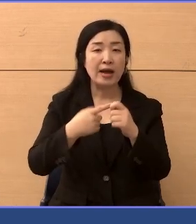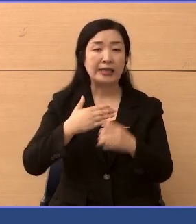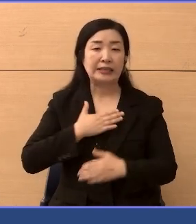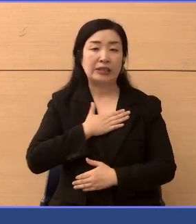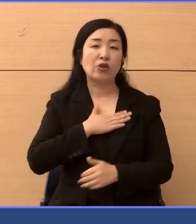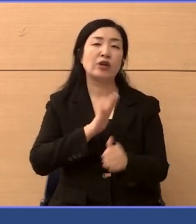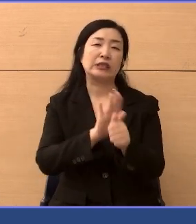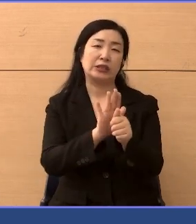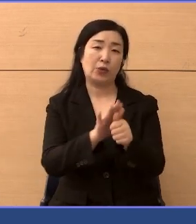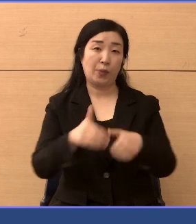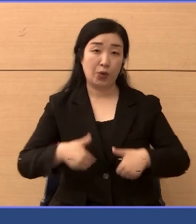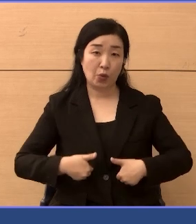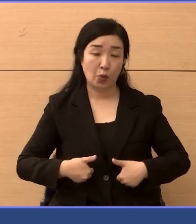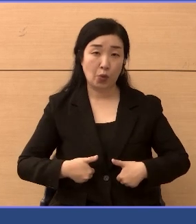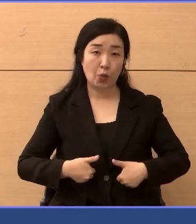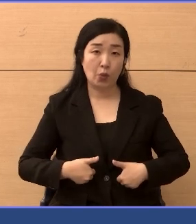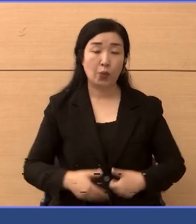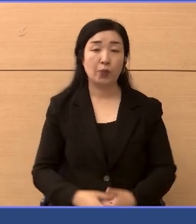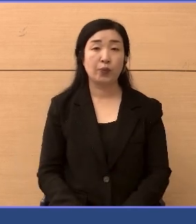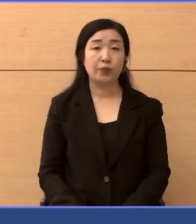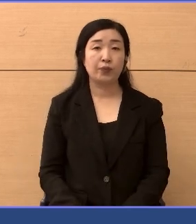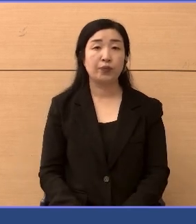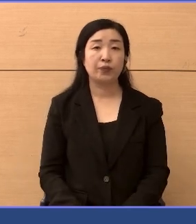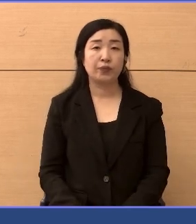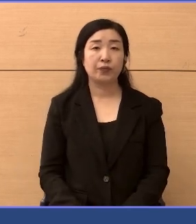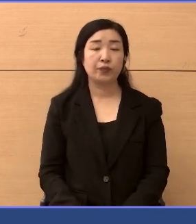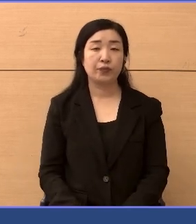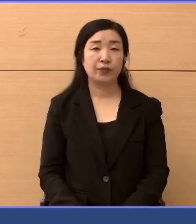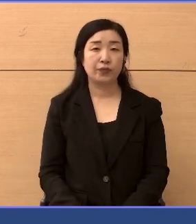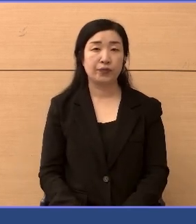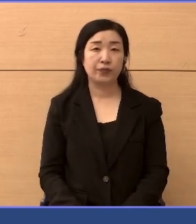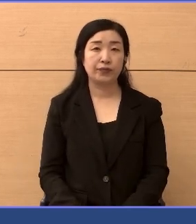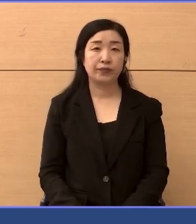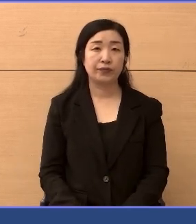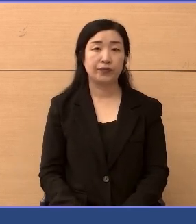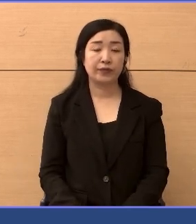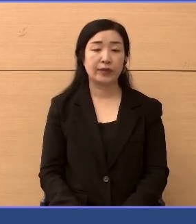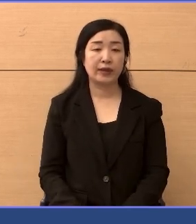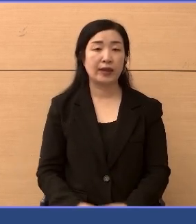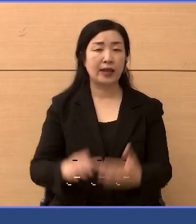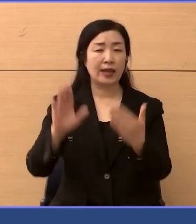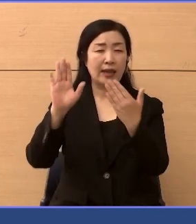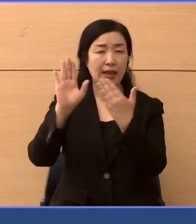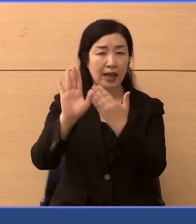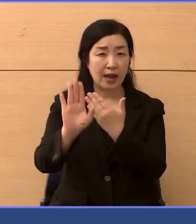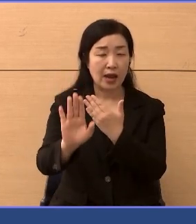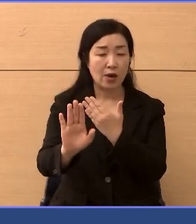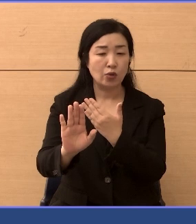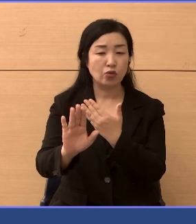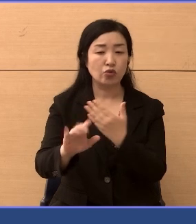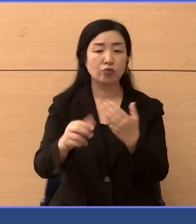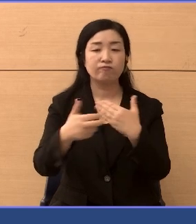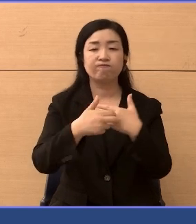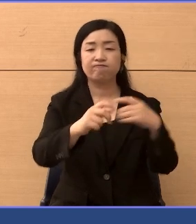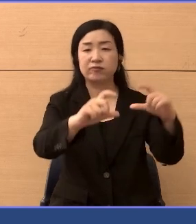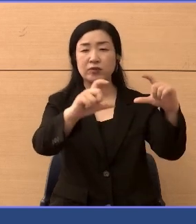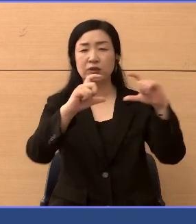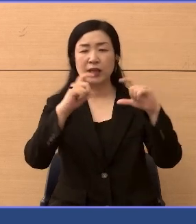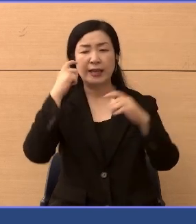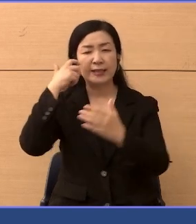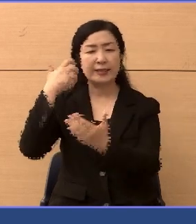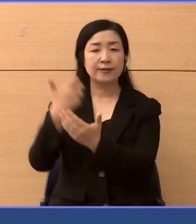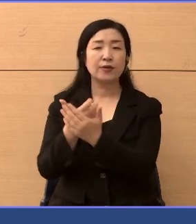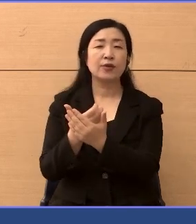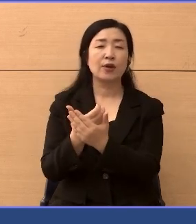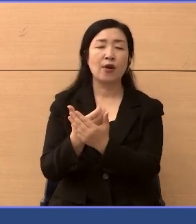cope with 지원입니다. the 그래서 shock of a lifelong diagnosis. 평생에 일어날 수 있는 And 이러한 that 진단 support 관련해서 isn't 충격을 좀 just